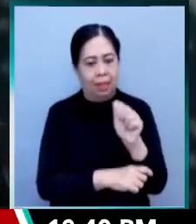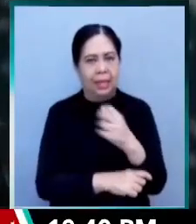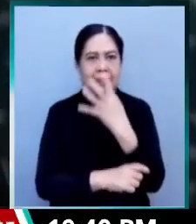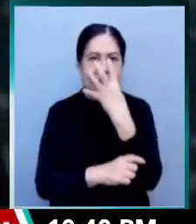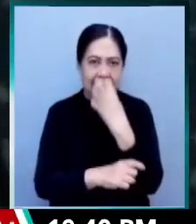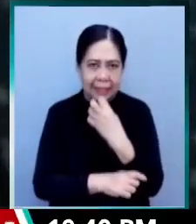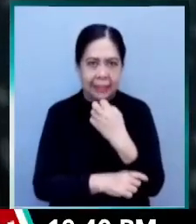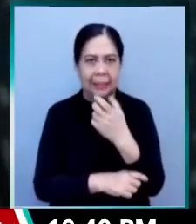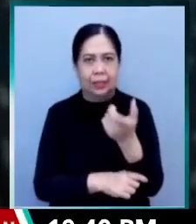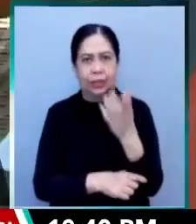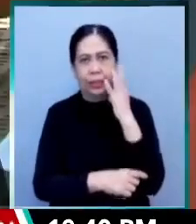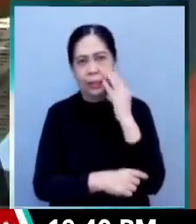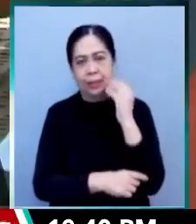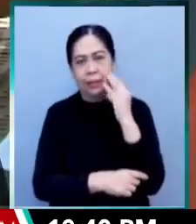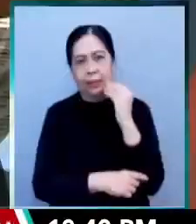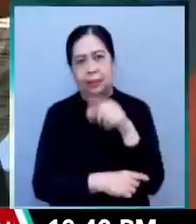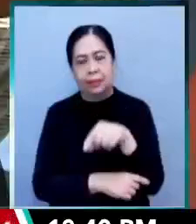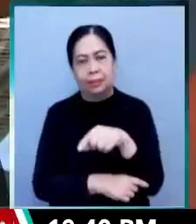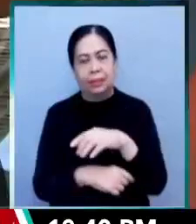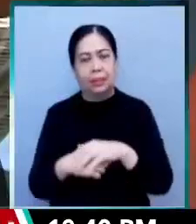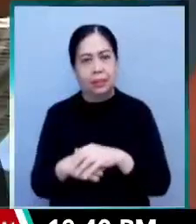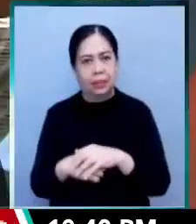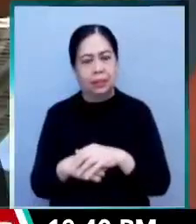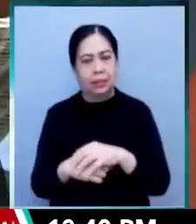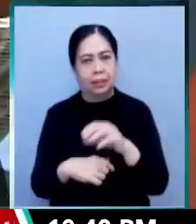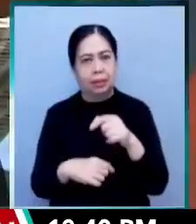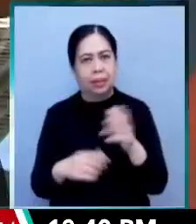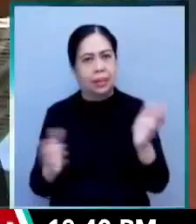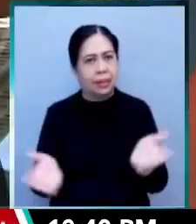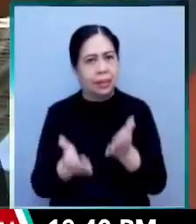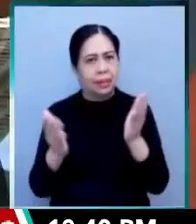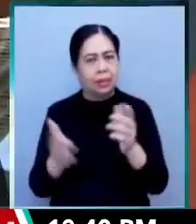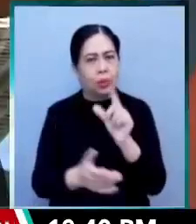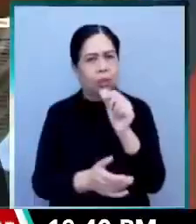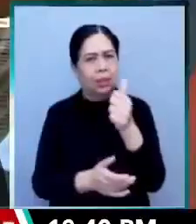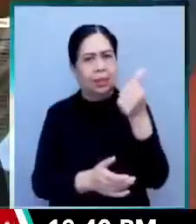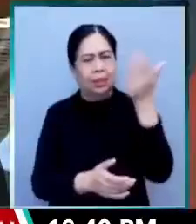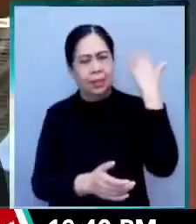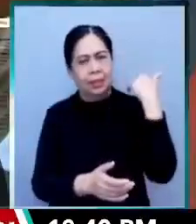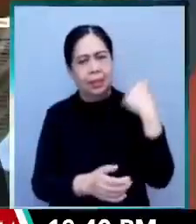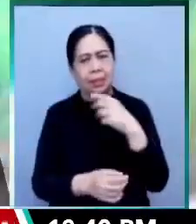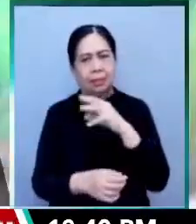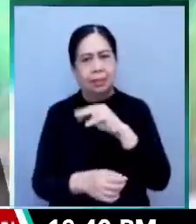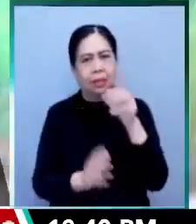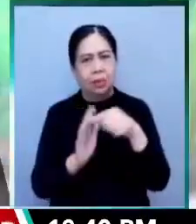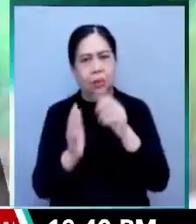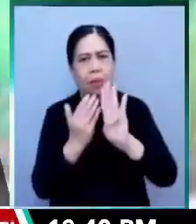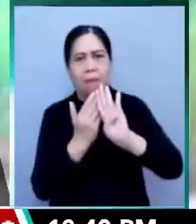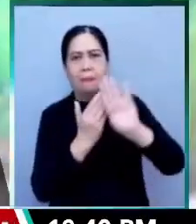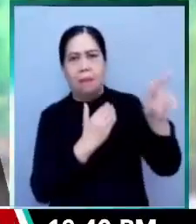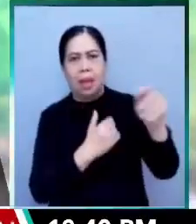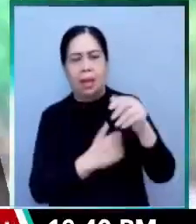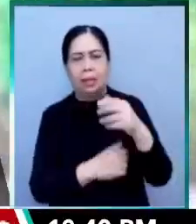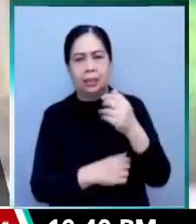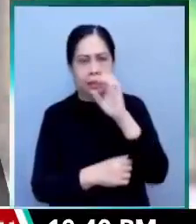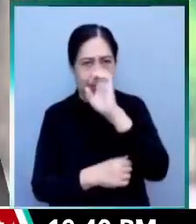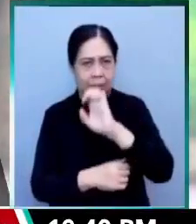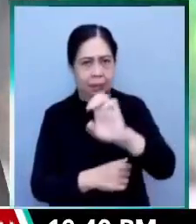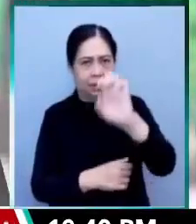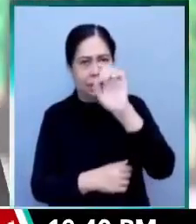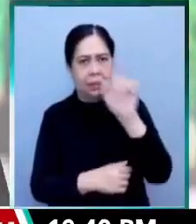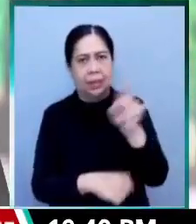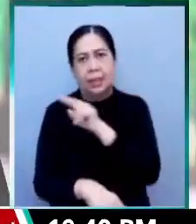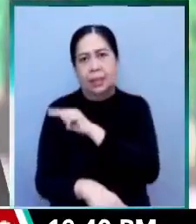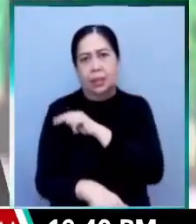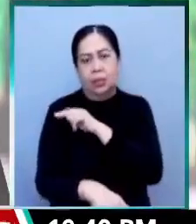Mally. 2010 pa raw nang hikayatin nila ang pamunuan ng Manila Zoo na ibalik na si Mally sa kanyang natural